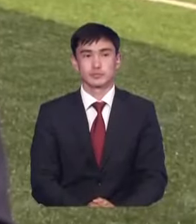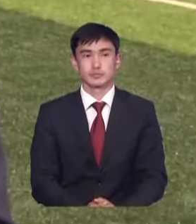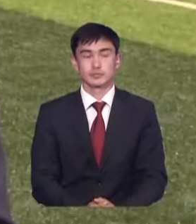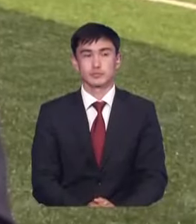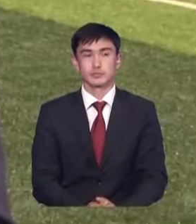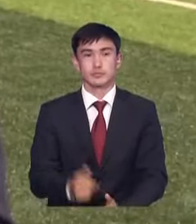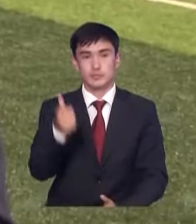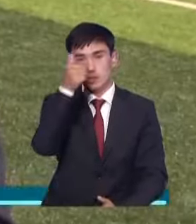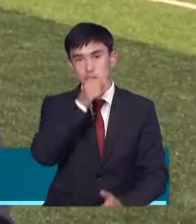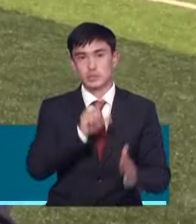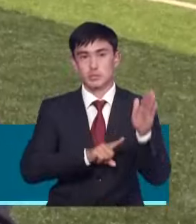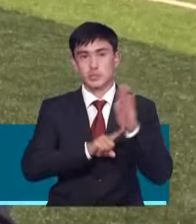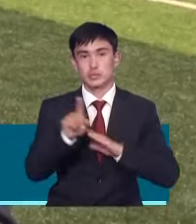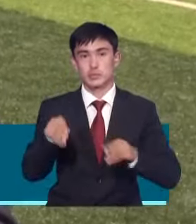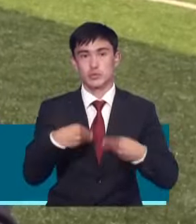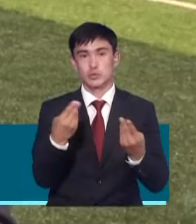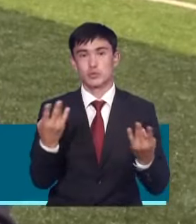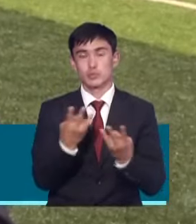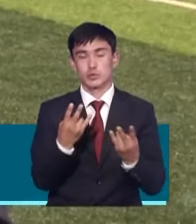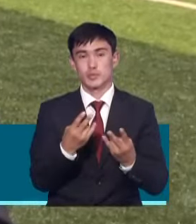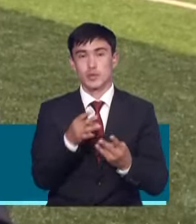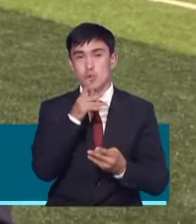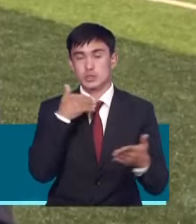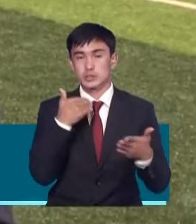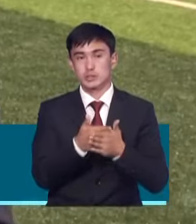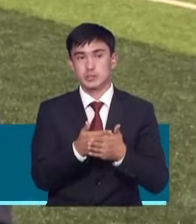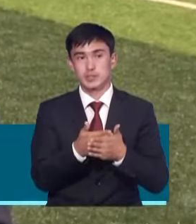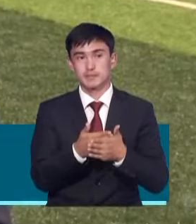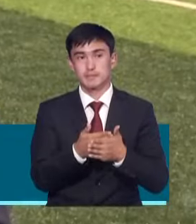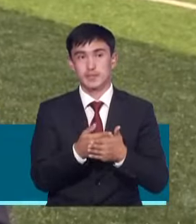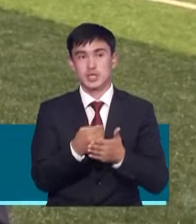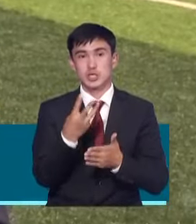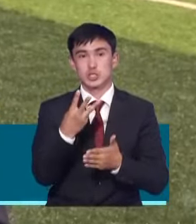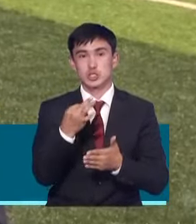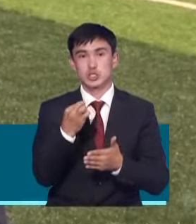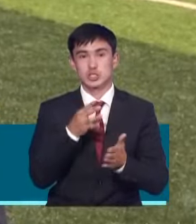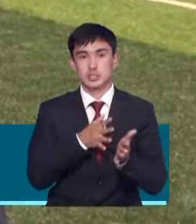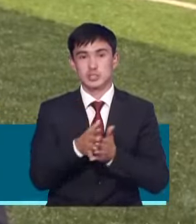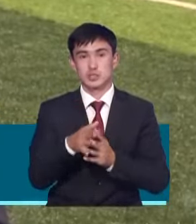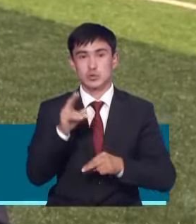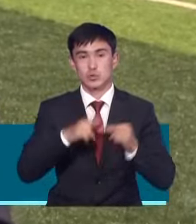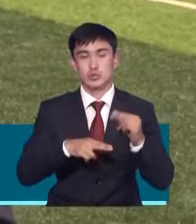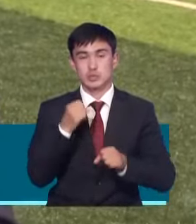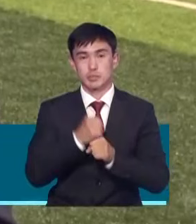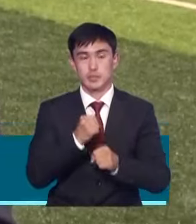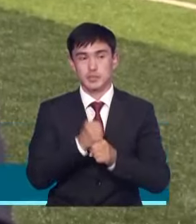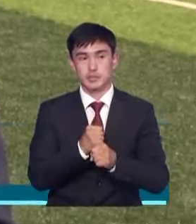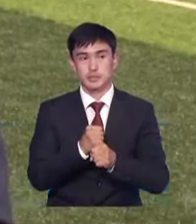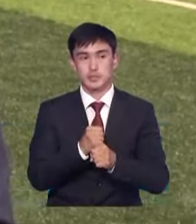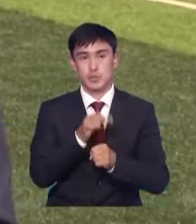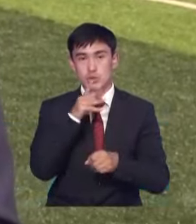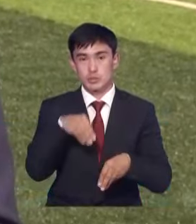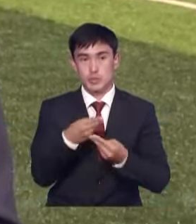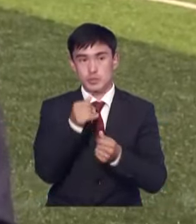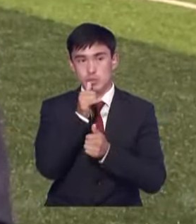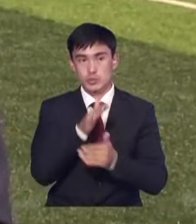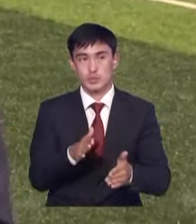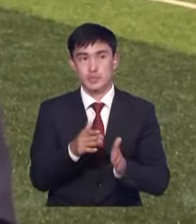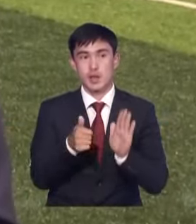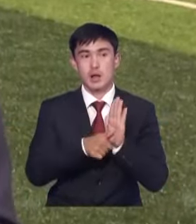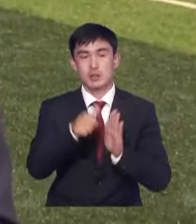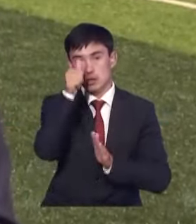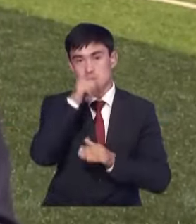Жылдың басында берілу керек болған бұл нысан. Уақытсында жаңа шығыс деп атыр ғой, құрылыс компаниясы. Уақытсында бермеуінен 6